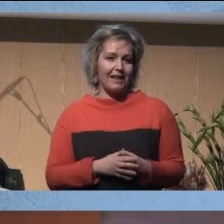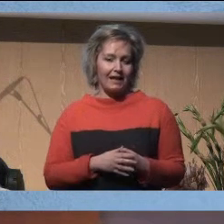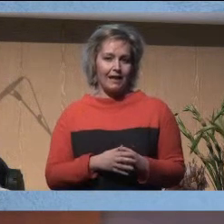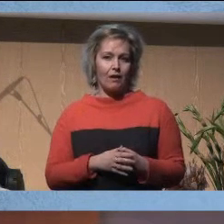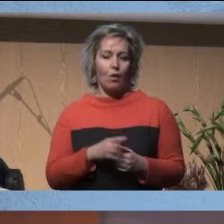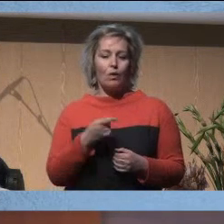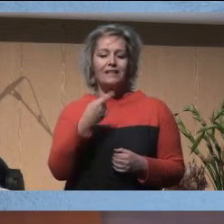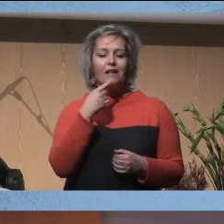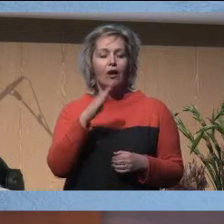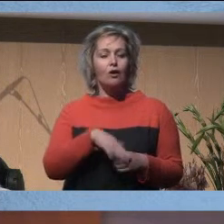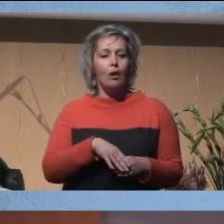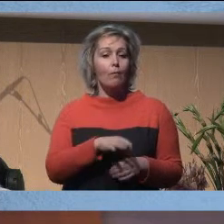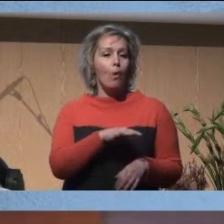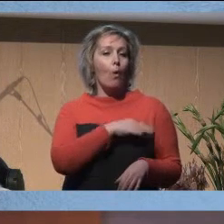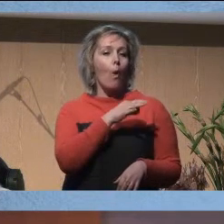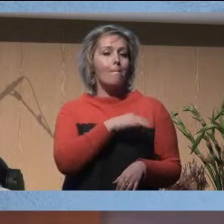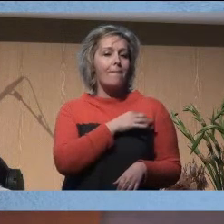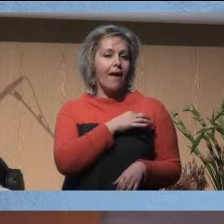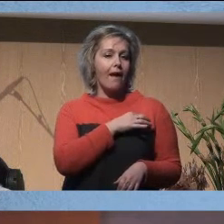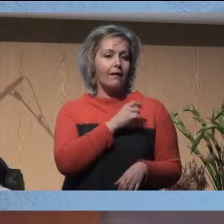Og da snakker de om håpet.